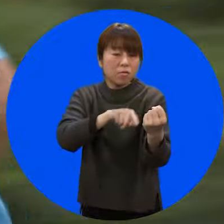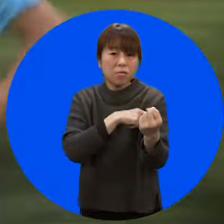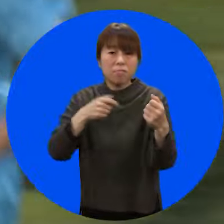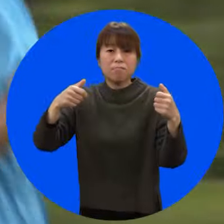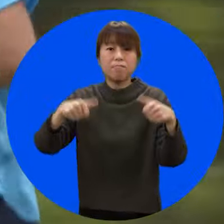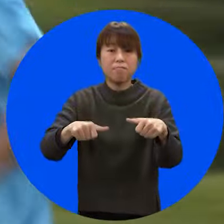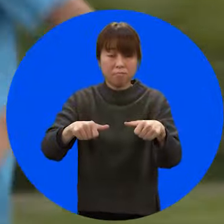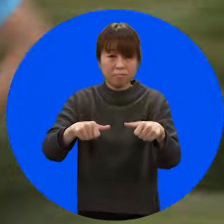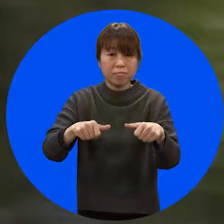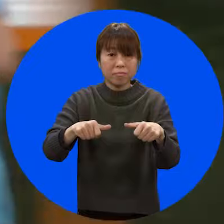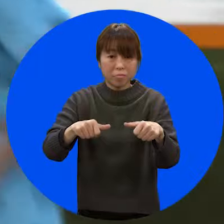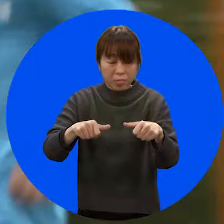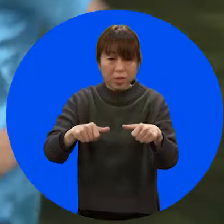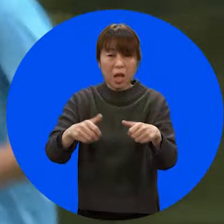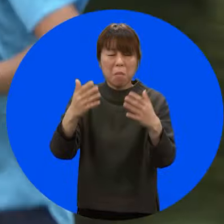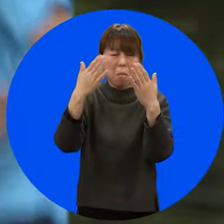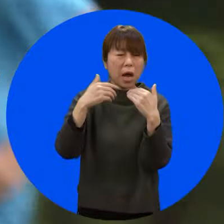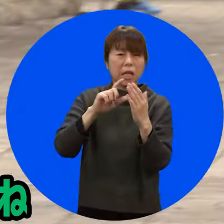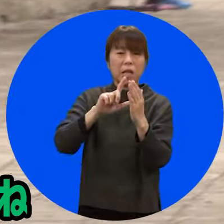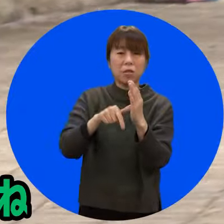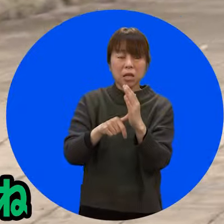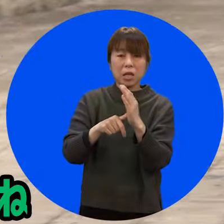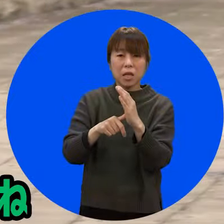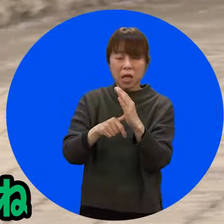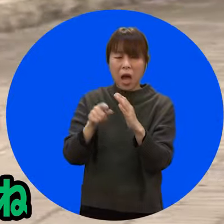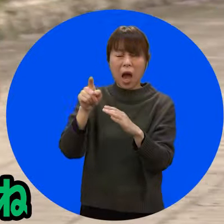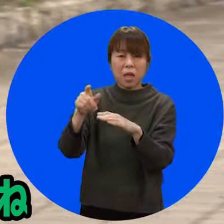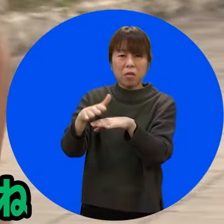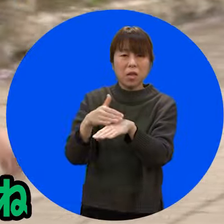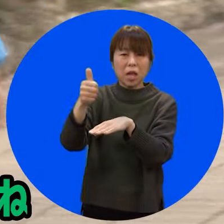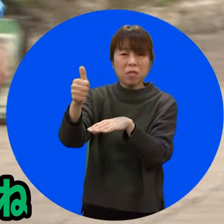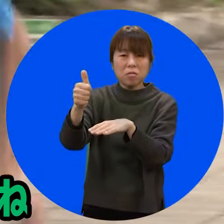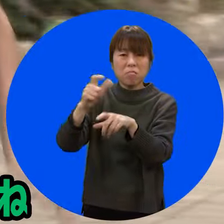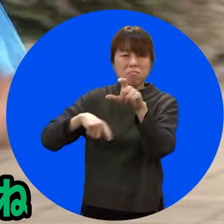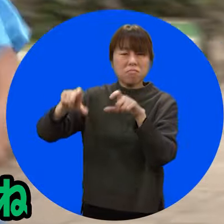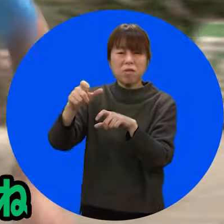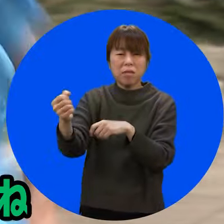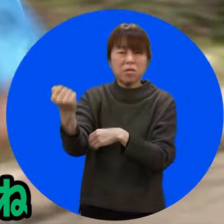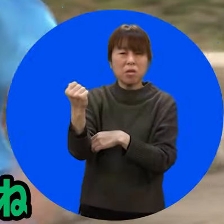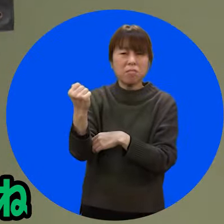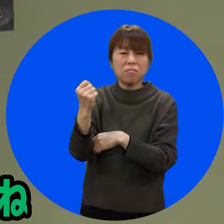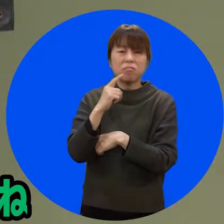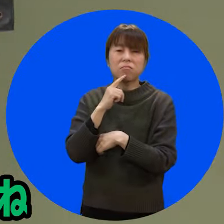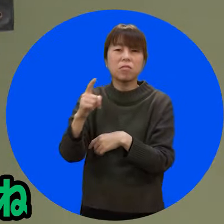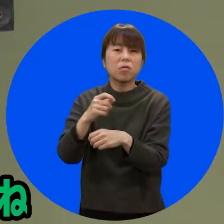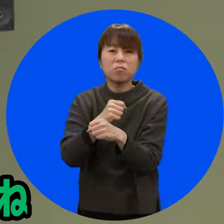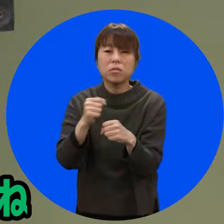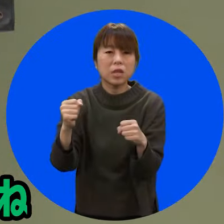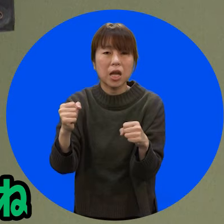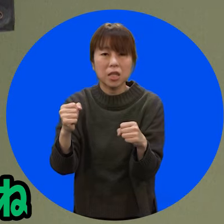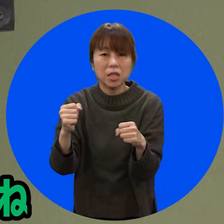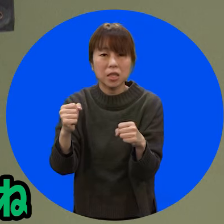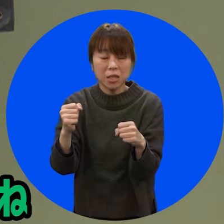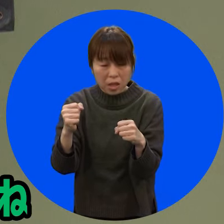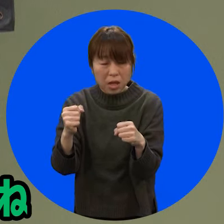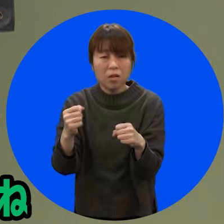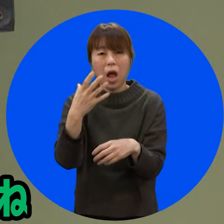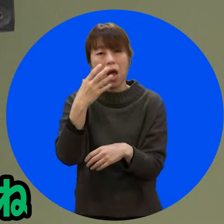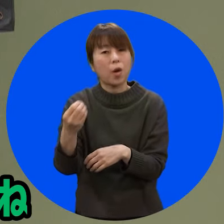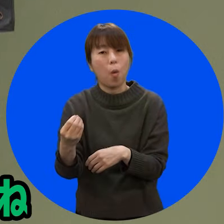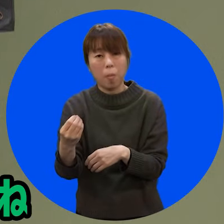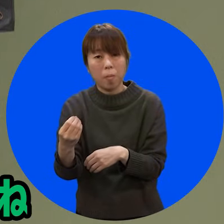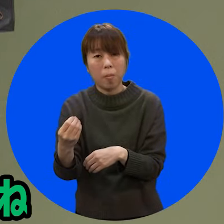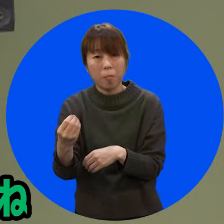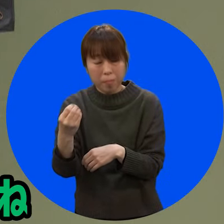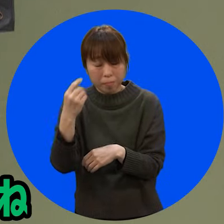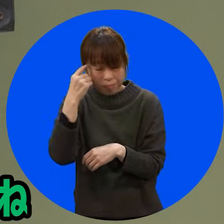もうこの選手にはかなわなかったっていう、はい、もう言い訳の聞かない世界にいるなっていうところはすごく、はい、あの